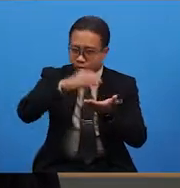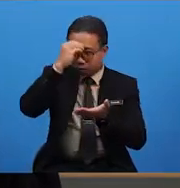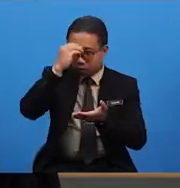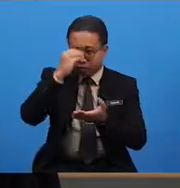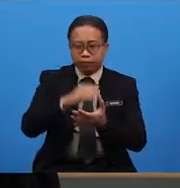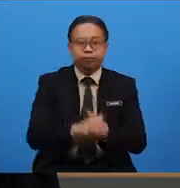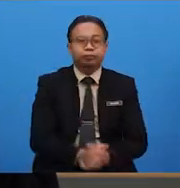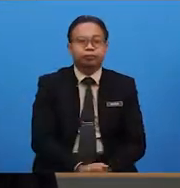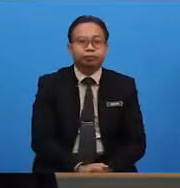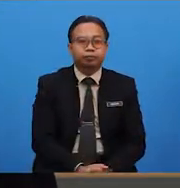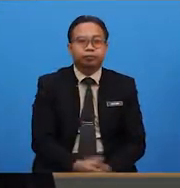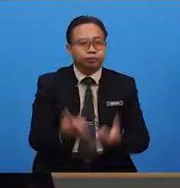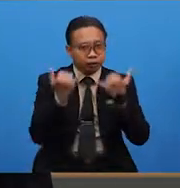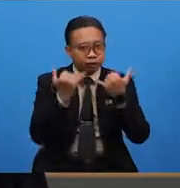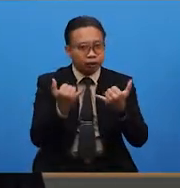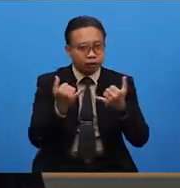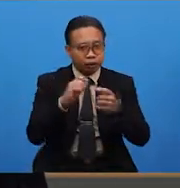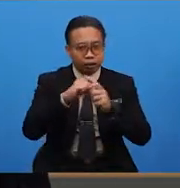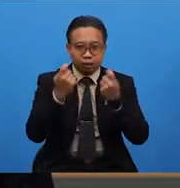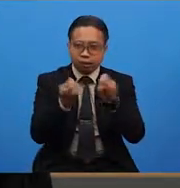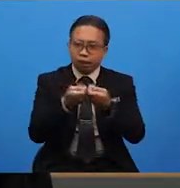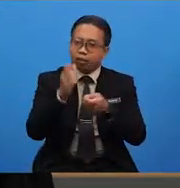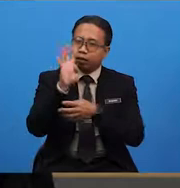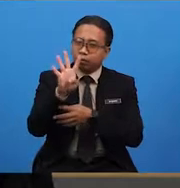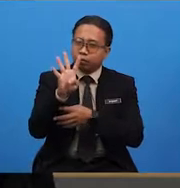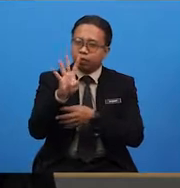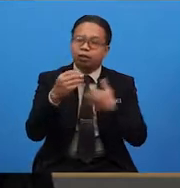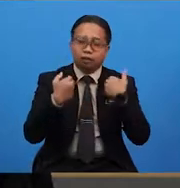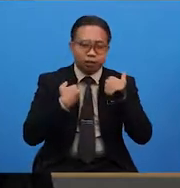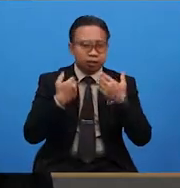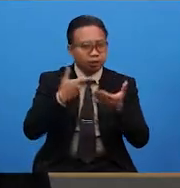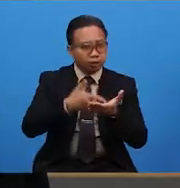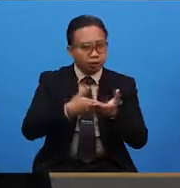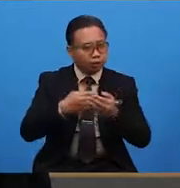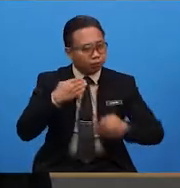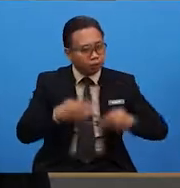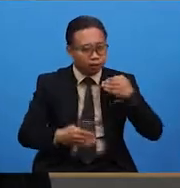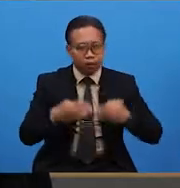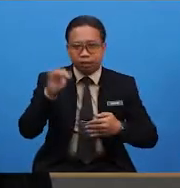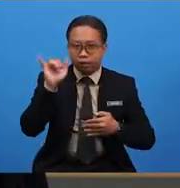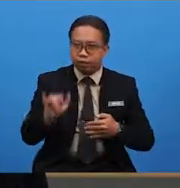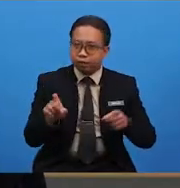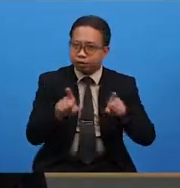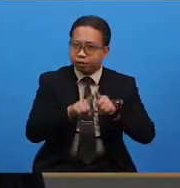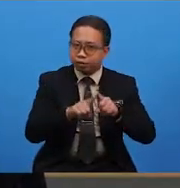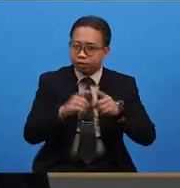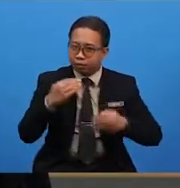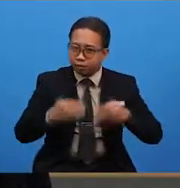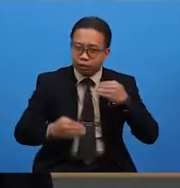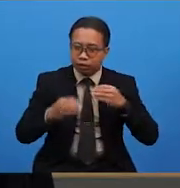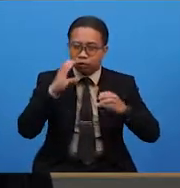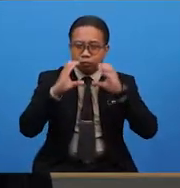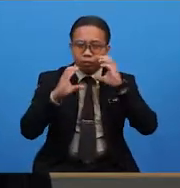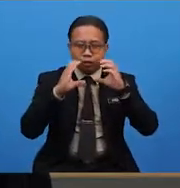visual sekarang jika tanpa e-formasi HD lagi bidang yang sama yaitu bidang komunikasi